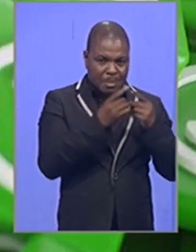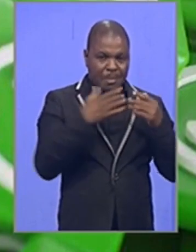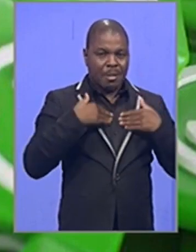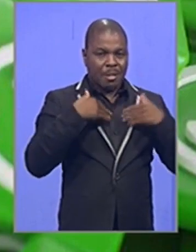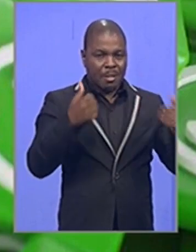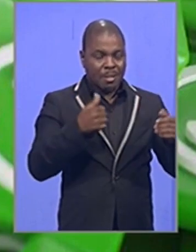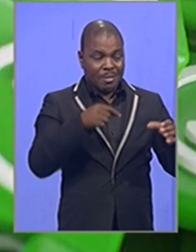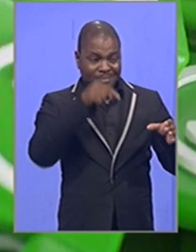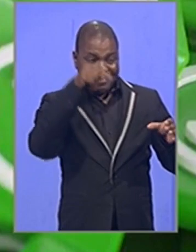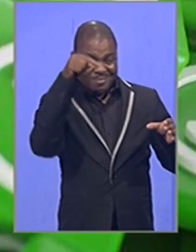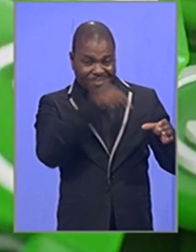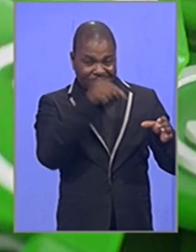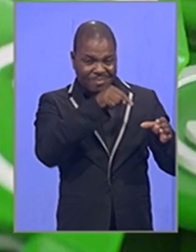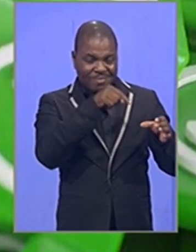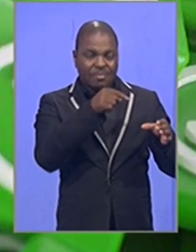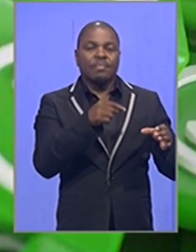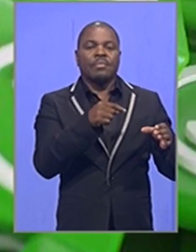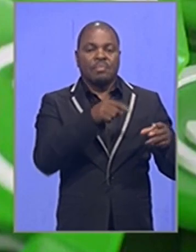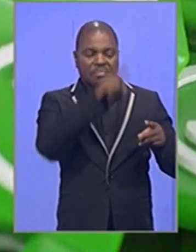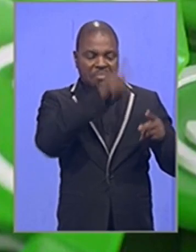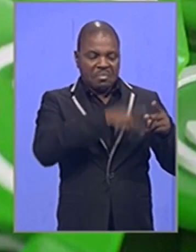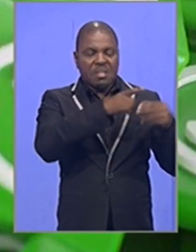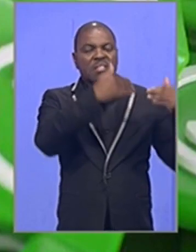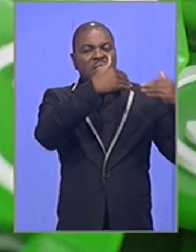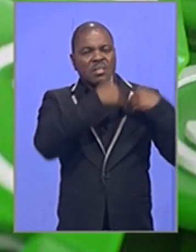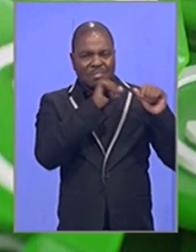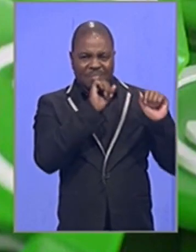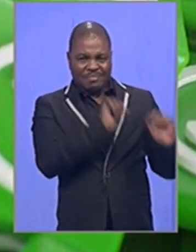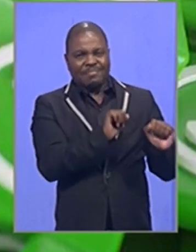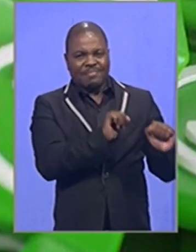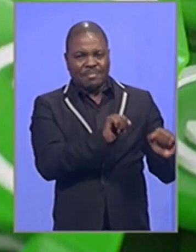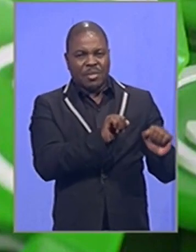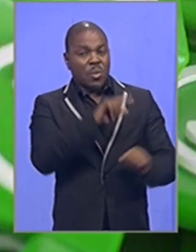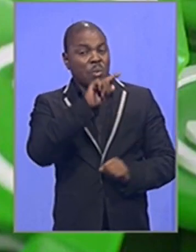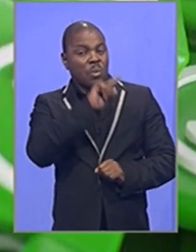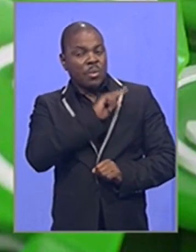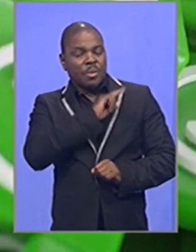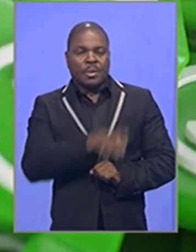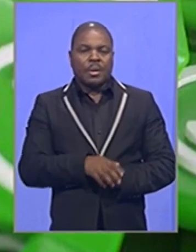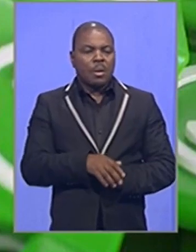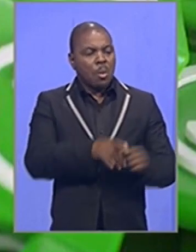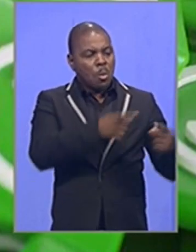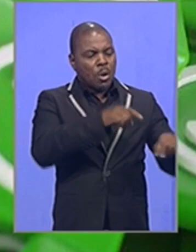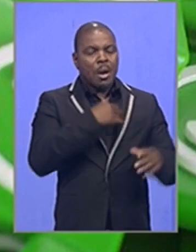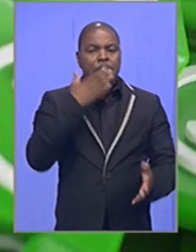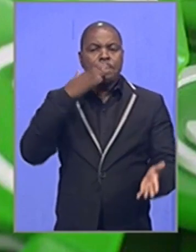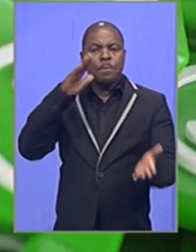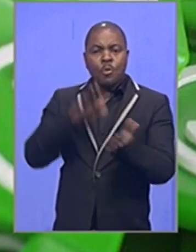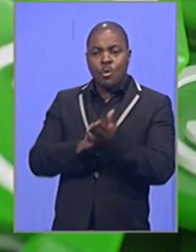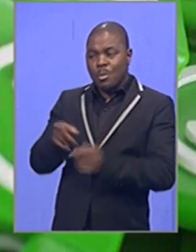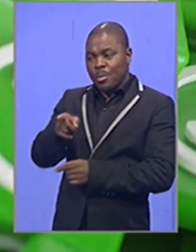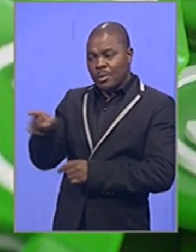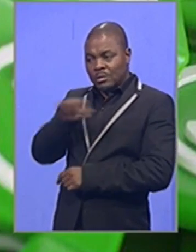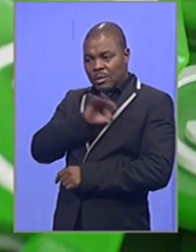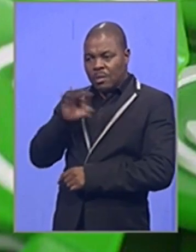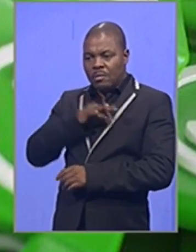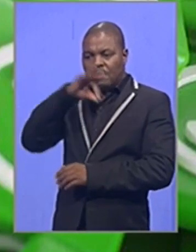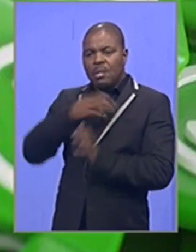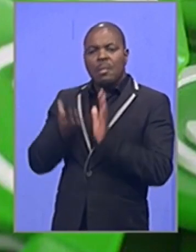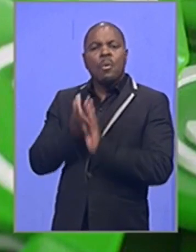bophelo ke bona ba tlameleng hore ba jariswe boikarabelo bonana ka hobane ba tshepisitse basebetsi hore ba tla ba